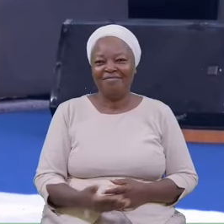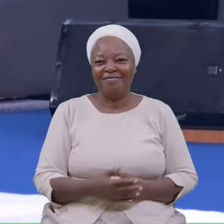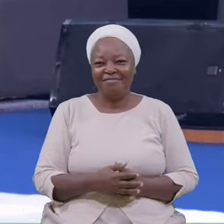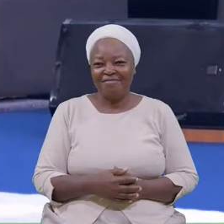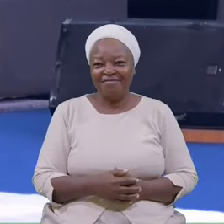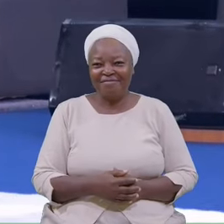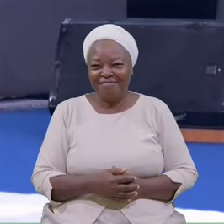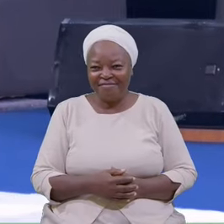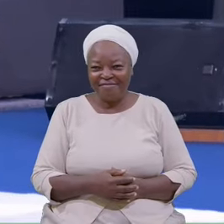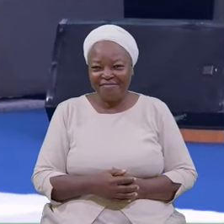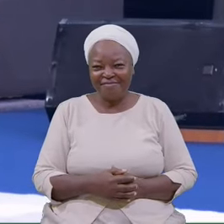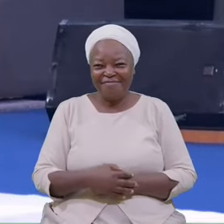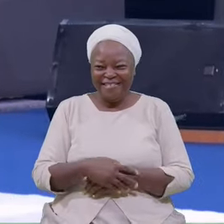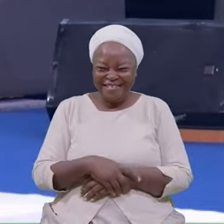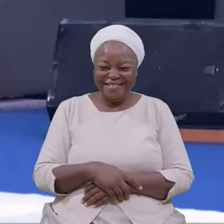Asafo Dodo.